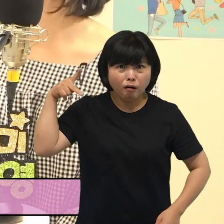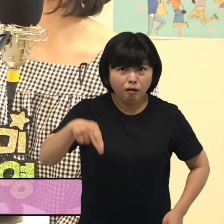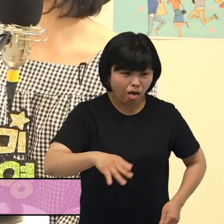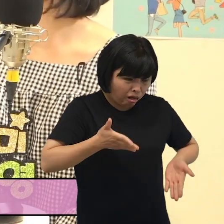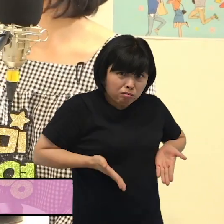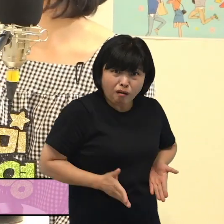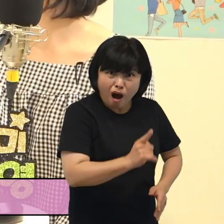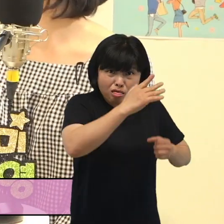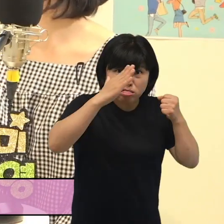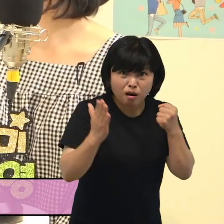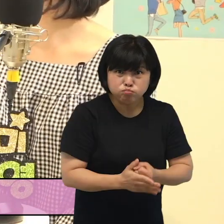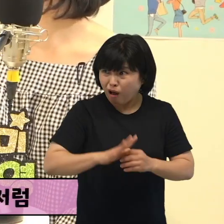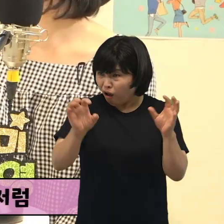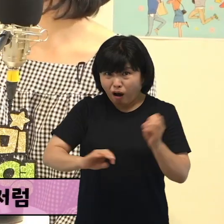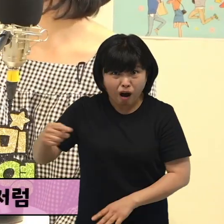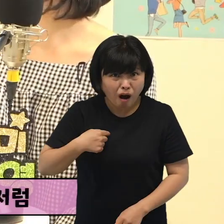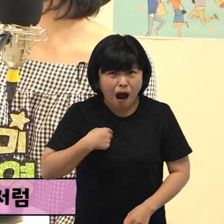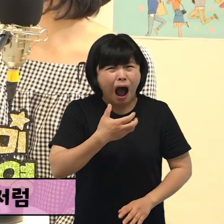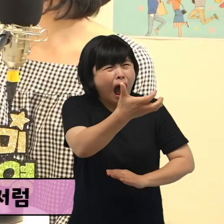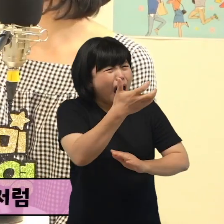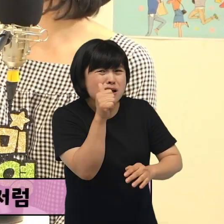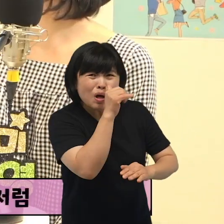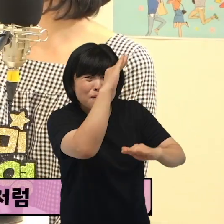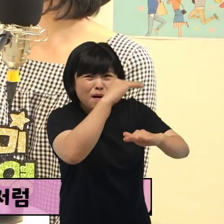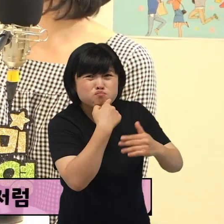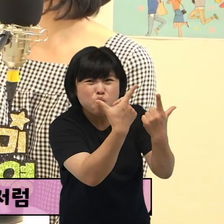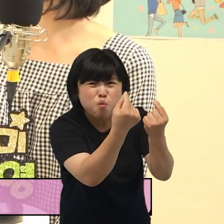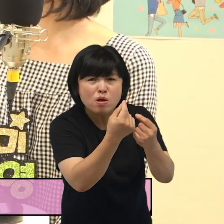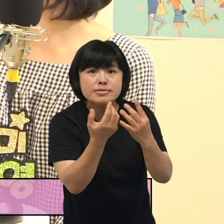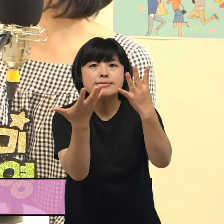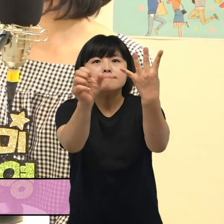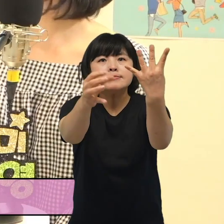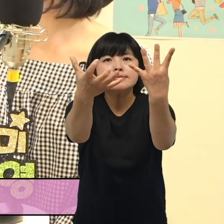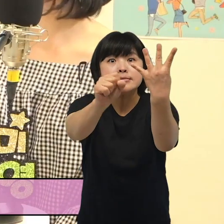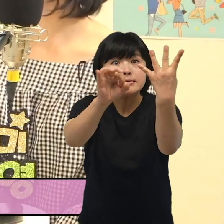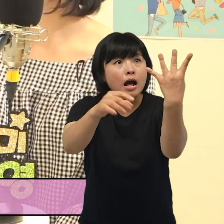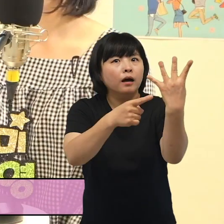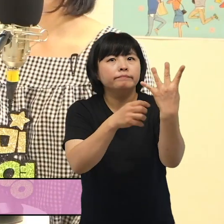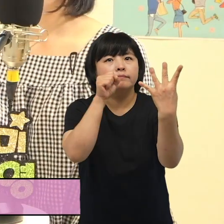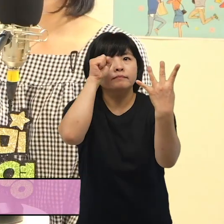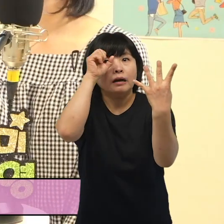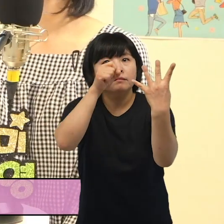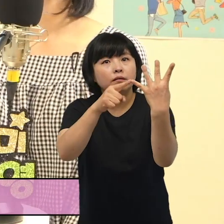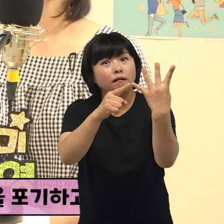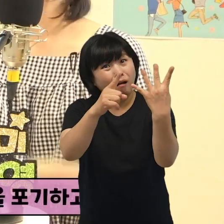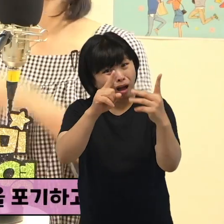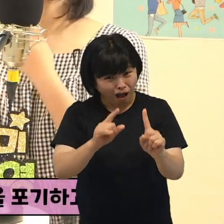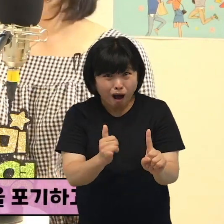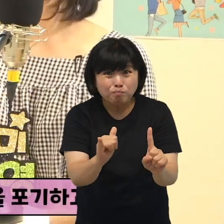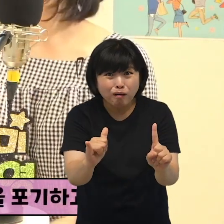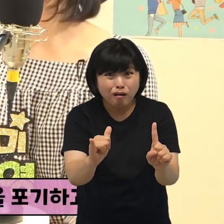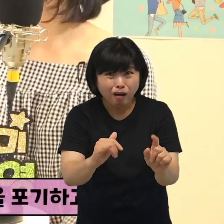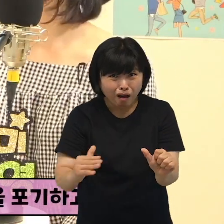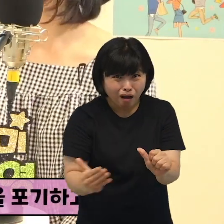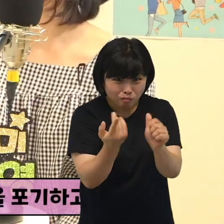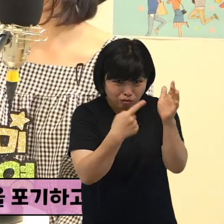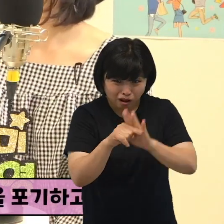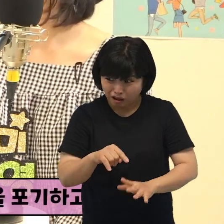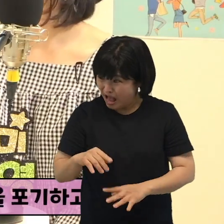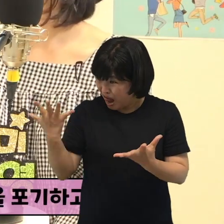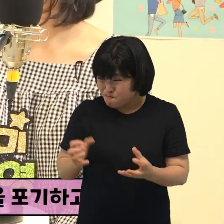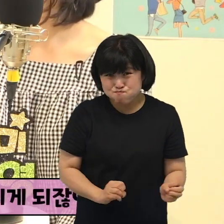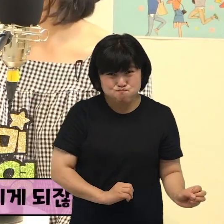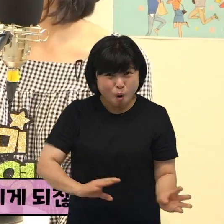단절이라는 게 이제 아이를 낳으면 아까 사회자님이 말씀하신 것처럼 4억이나 돈이 드는데 누가 한 명이 육아를 하기 위해서